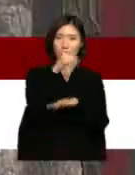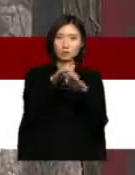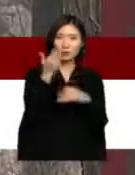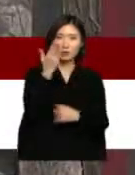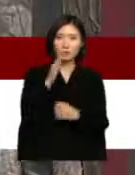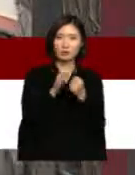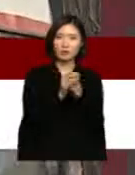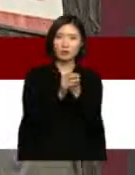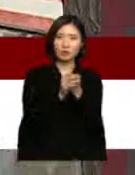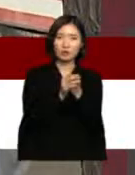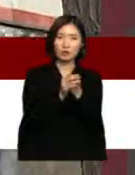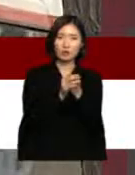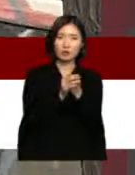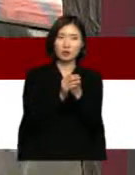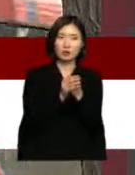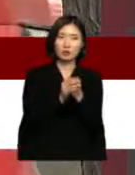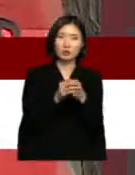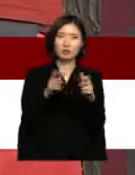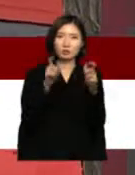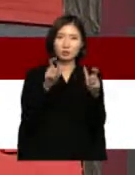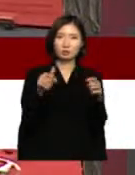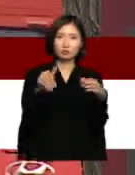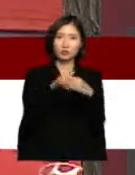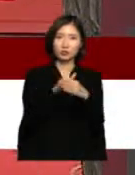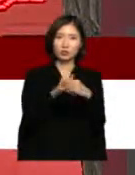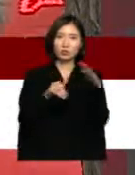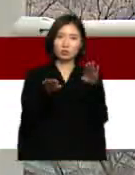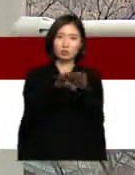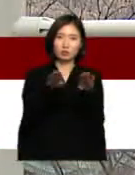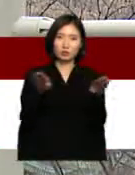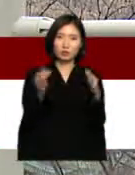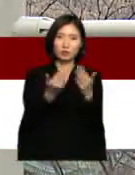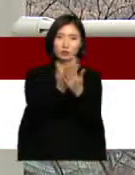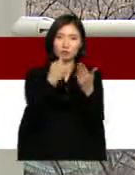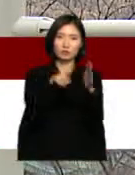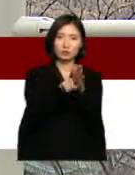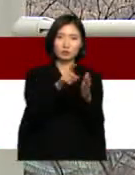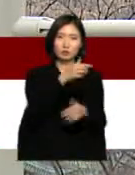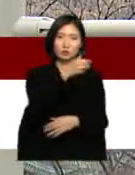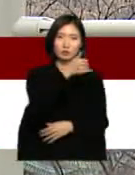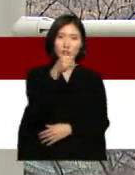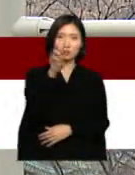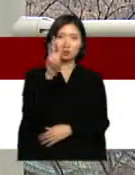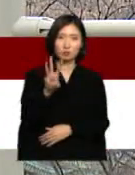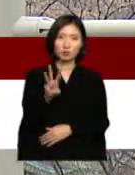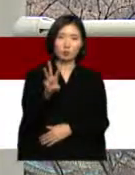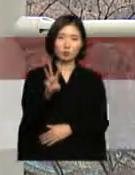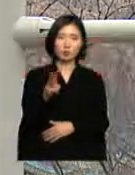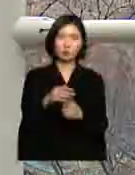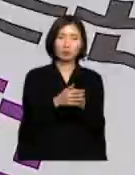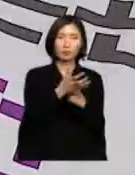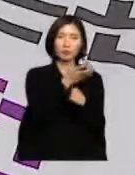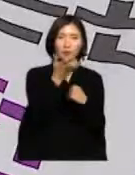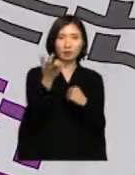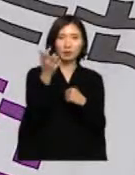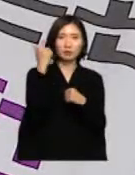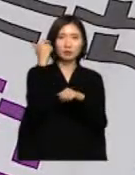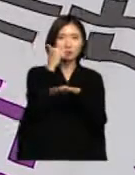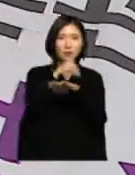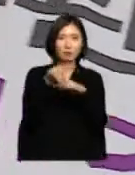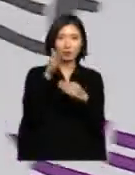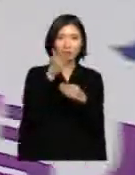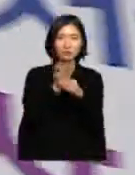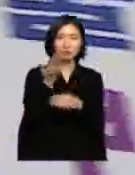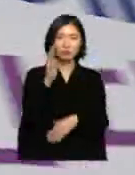새 정부 들어 문체부는 지역 간 문화 균형 발전을 위해 세종시로 옮기는 방안을 추진하고 있는 상황입니다. 하지만 이에